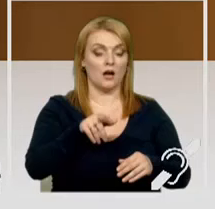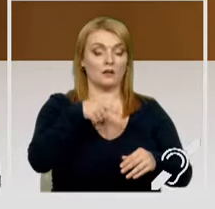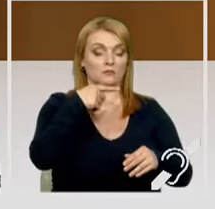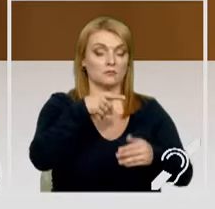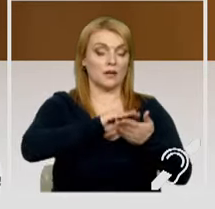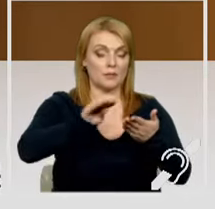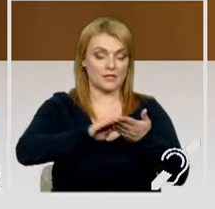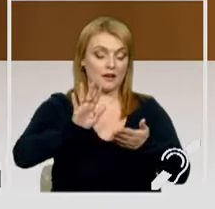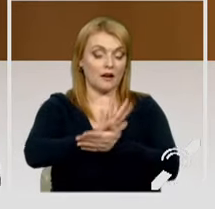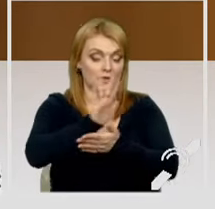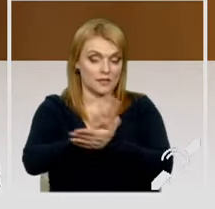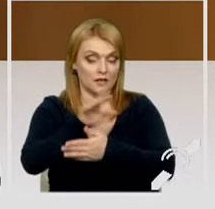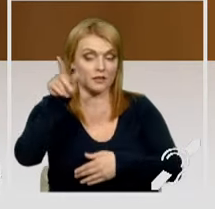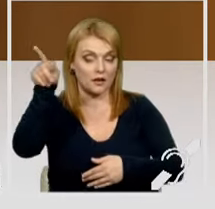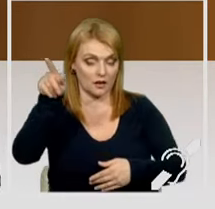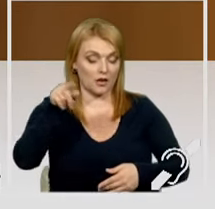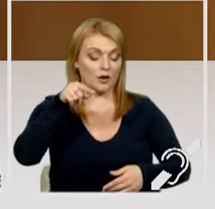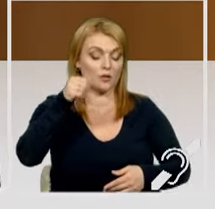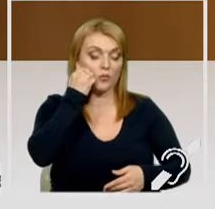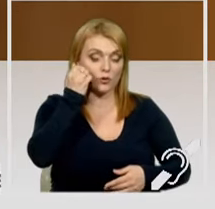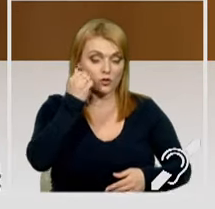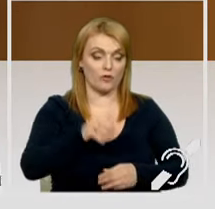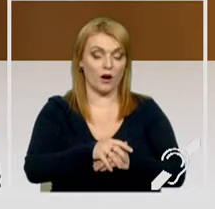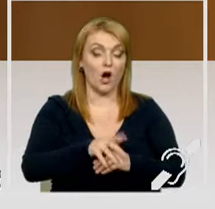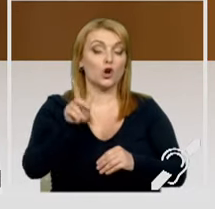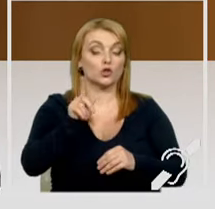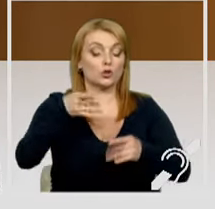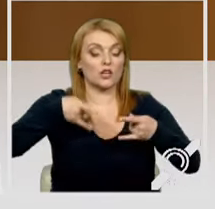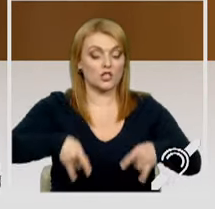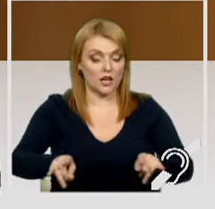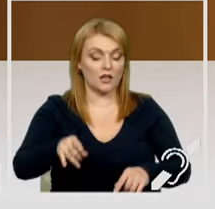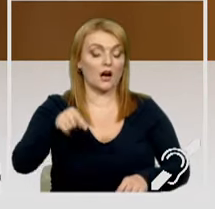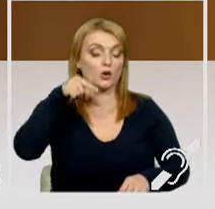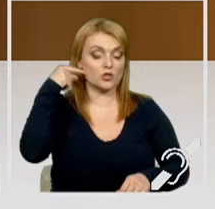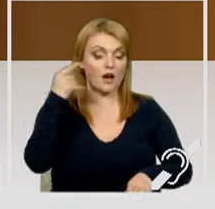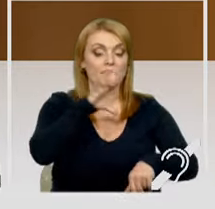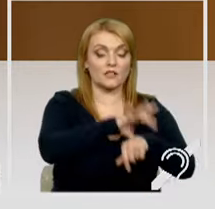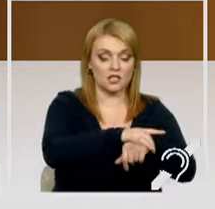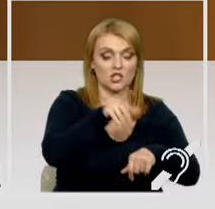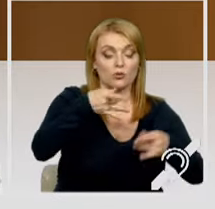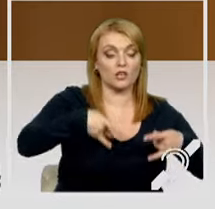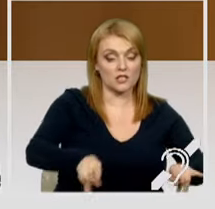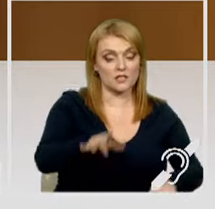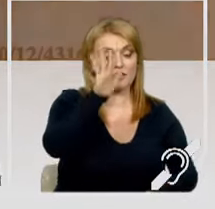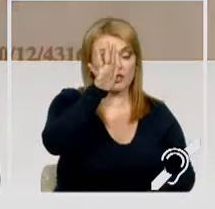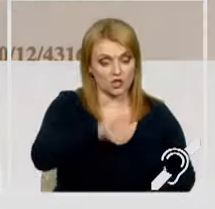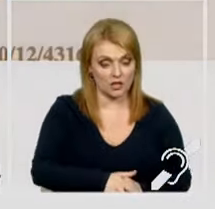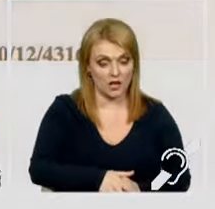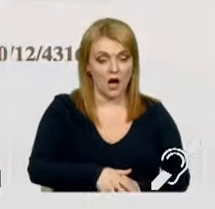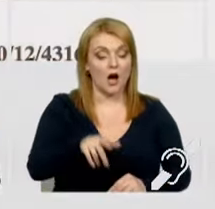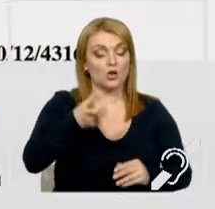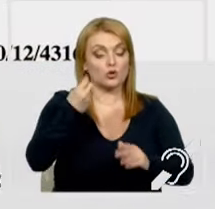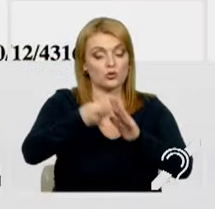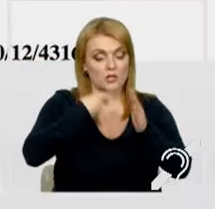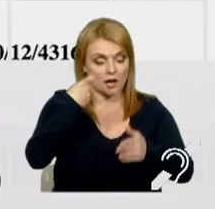Moldova scrie rise Moldova jurnaliștii Au aflat că Igor Kona schenk a intrat în posesia apartamentului din Chișinău în 2010